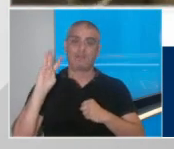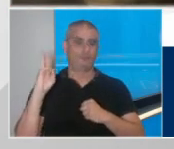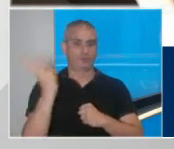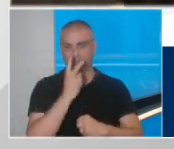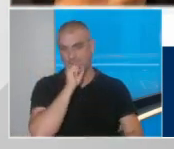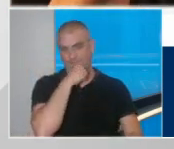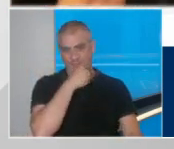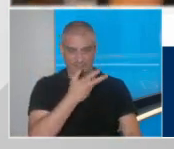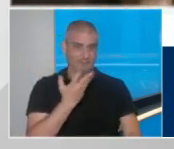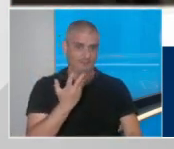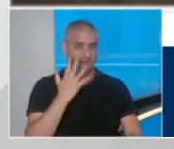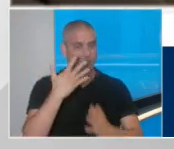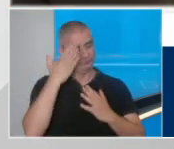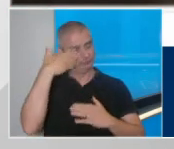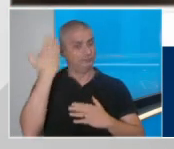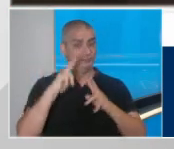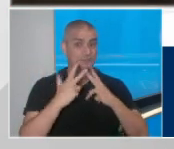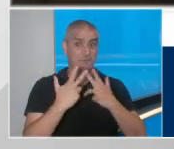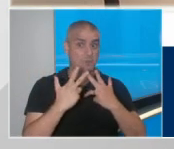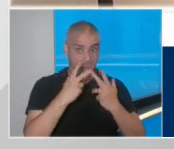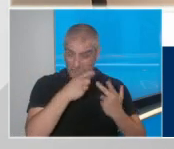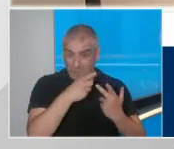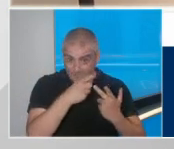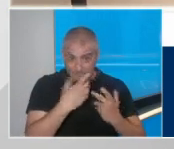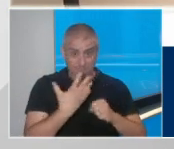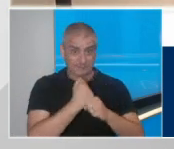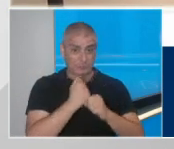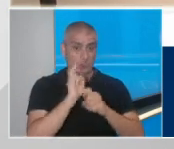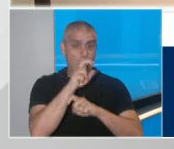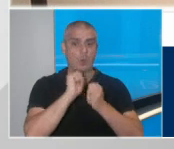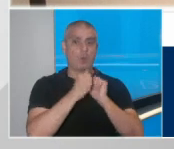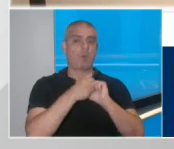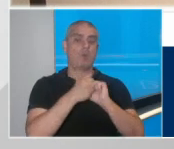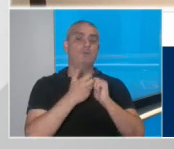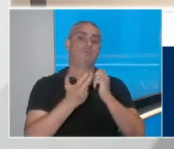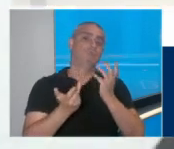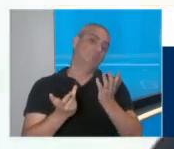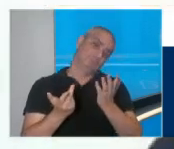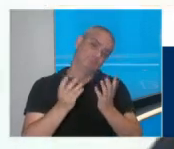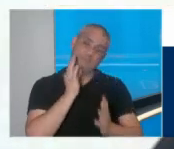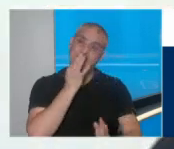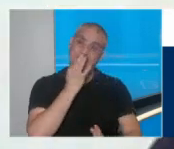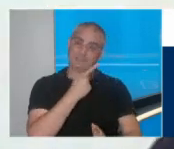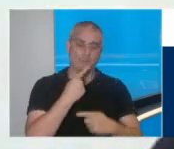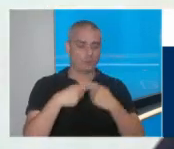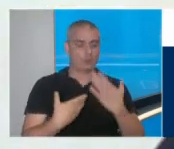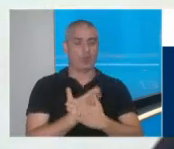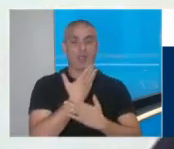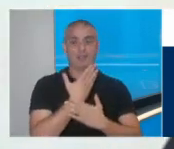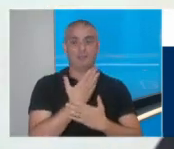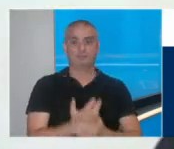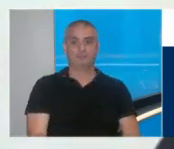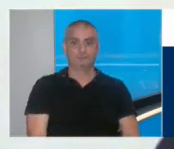שי היכרות ציבורית גדולה, האם הם אלו שיזכו או דווקא הצעירים, הדור החדש,